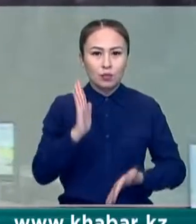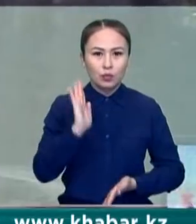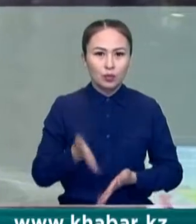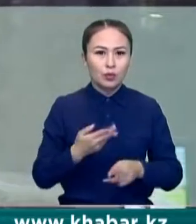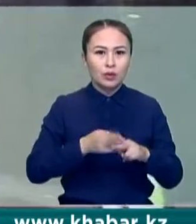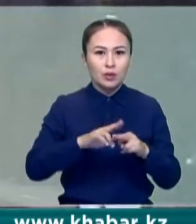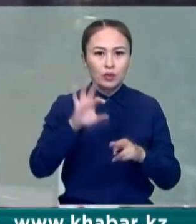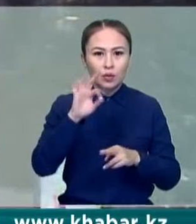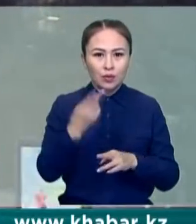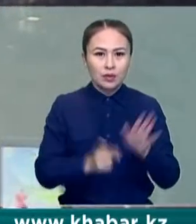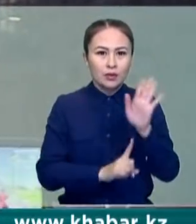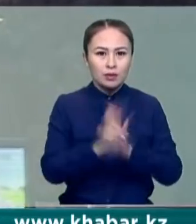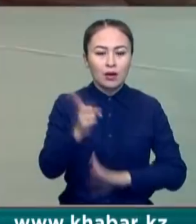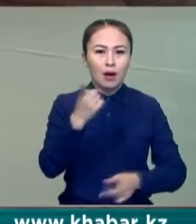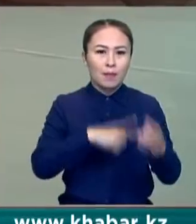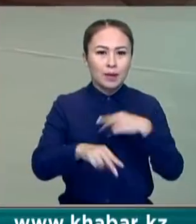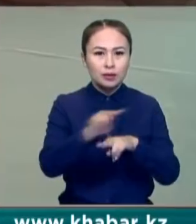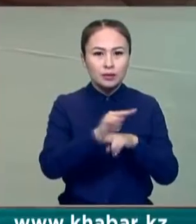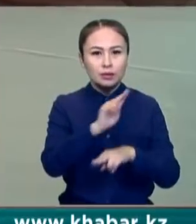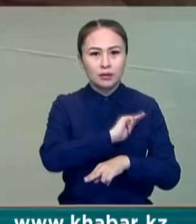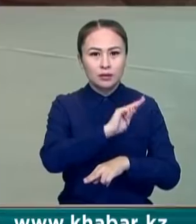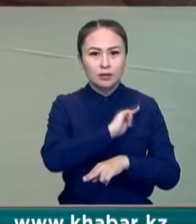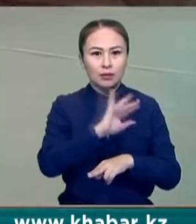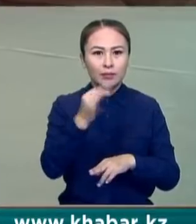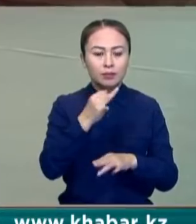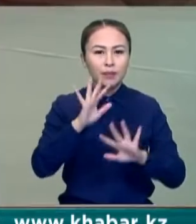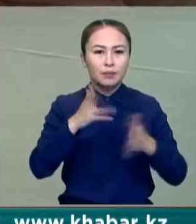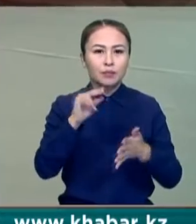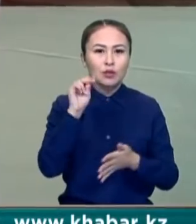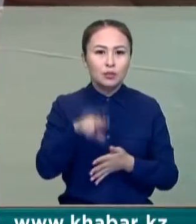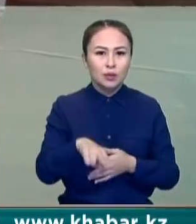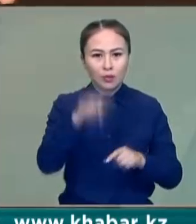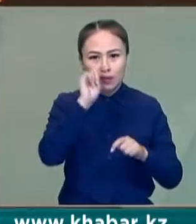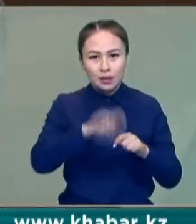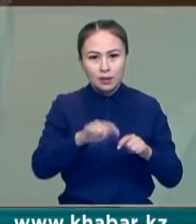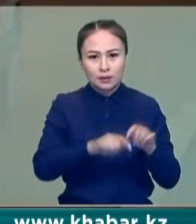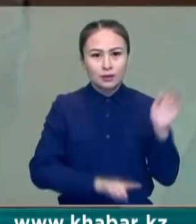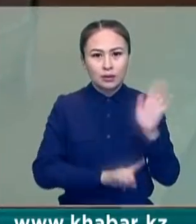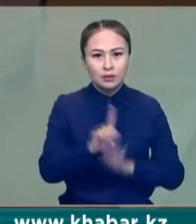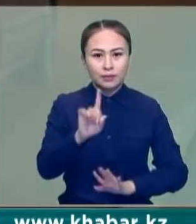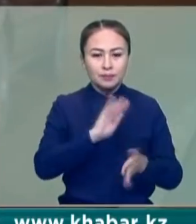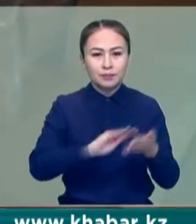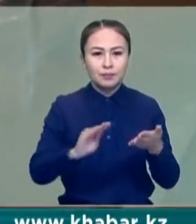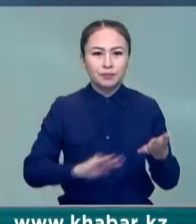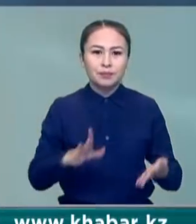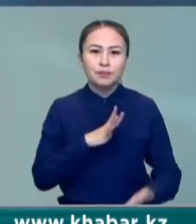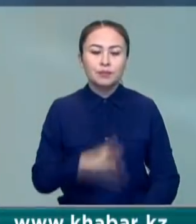әлеуметтік парақшасында қалыпқа келтіру жұмыстары жүріп жатқандығын және апат себептерін тексеру басталғандығын жазды.